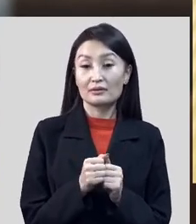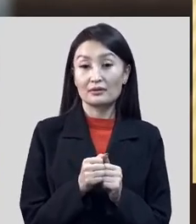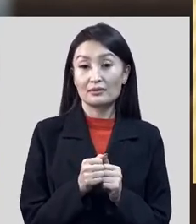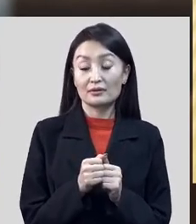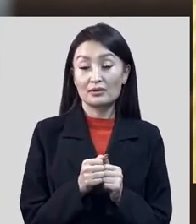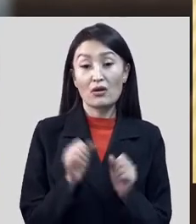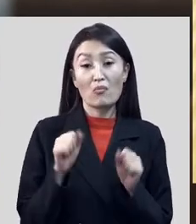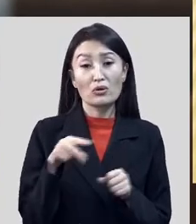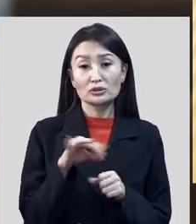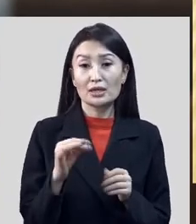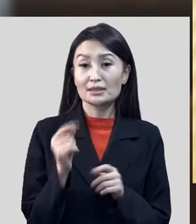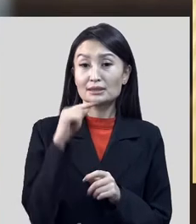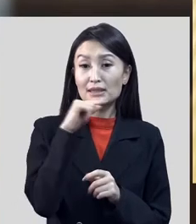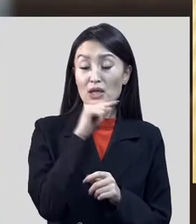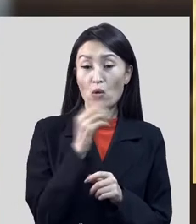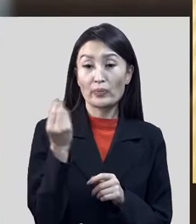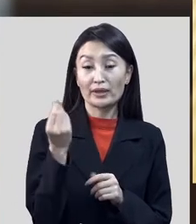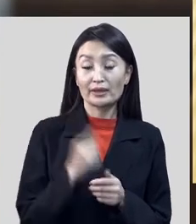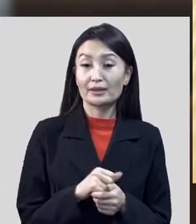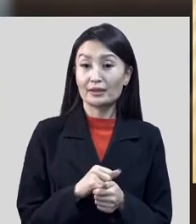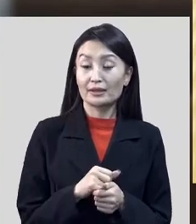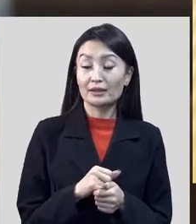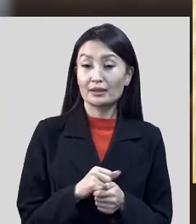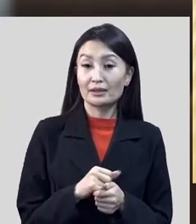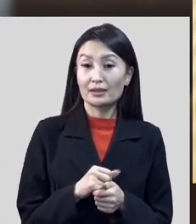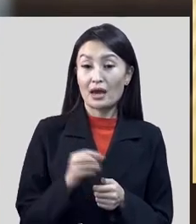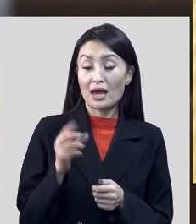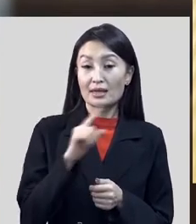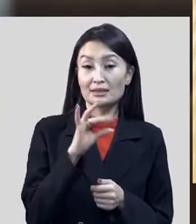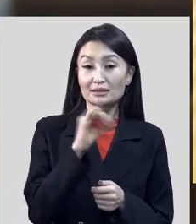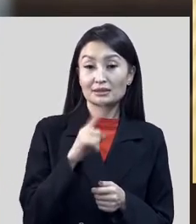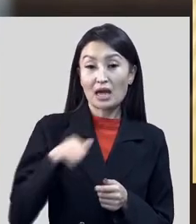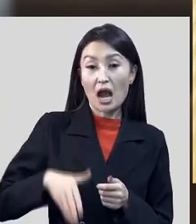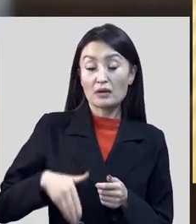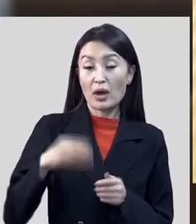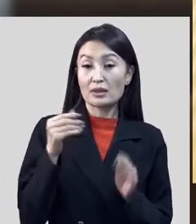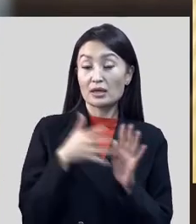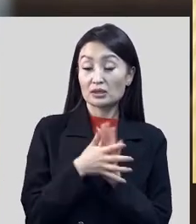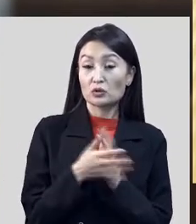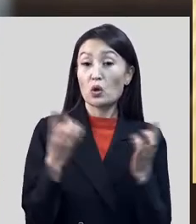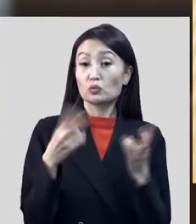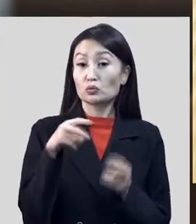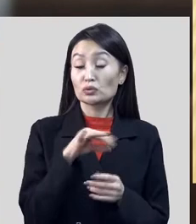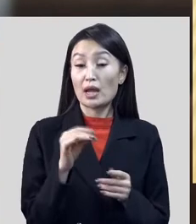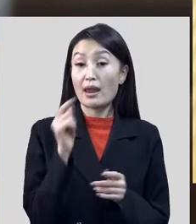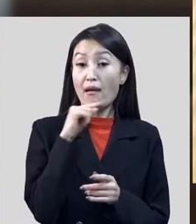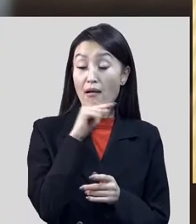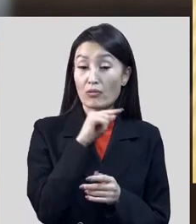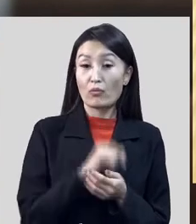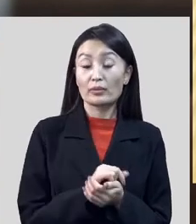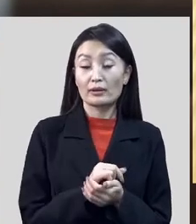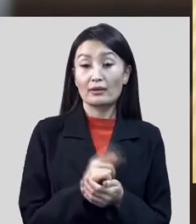можно ли сэкономить деньги то есть раз карманные расходы нужно ли уметь экономить и